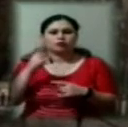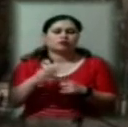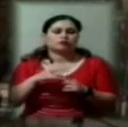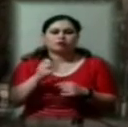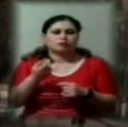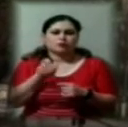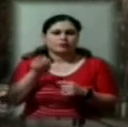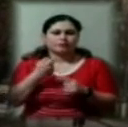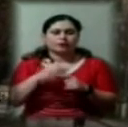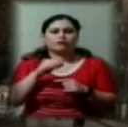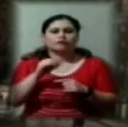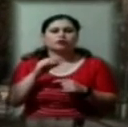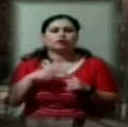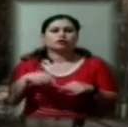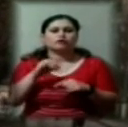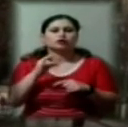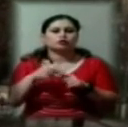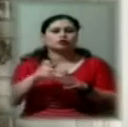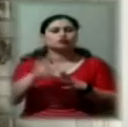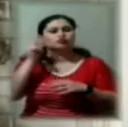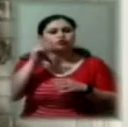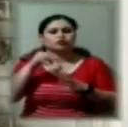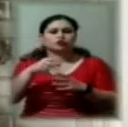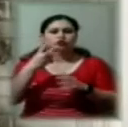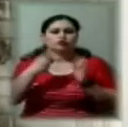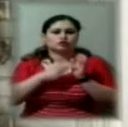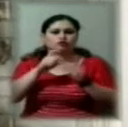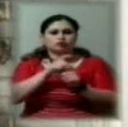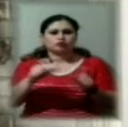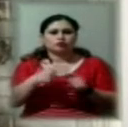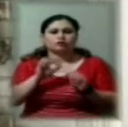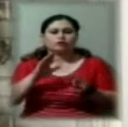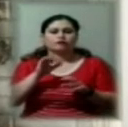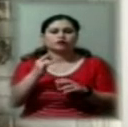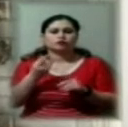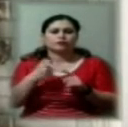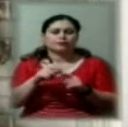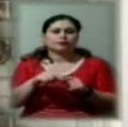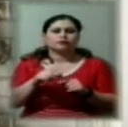Вікторії також є учениця, ходить до 36 школи, говорить Вікторія. Бувають такі